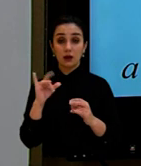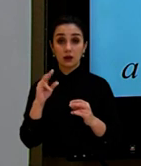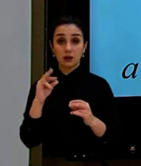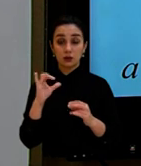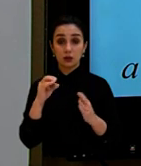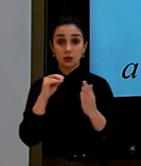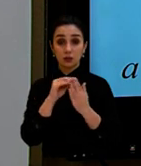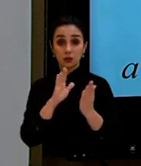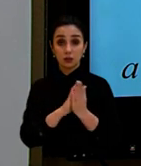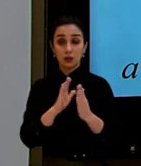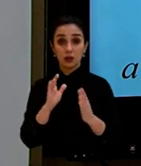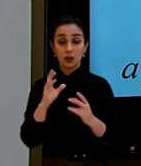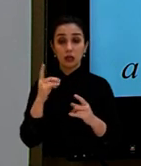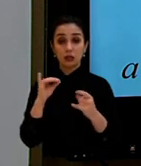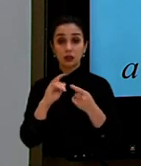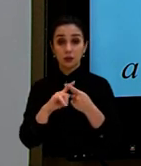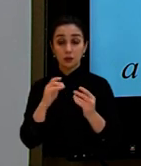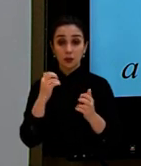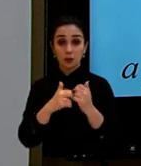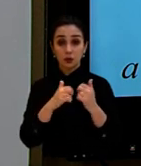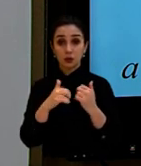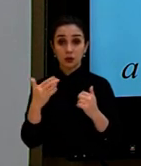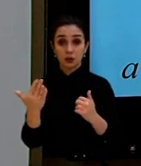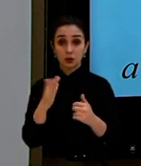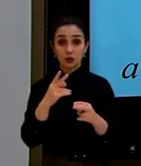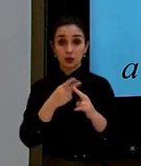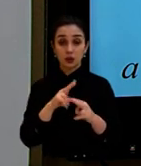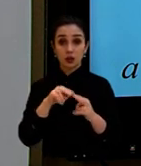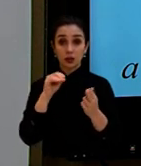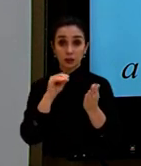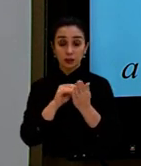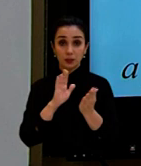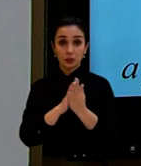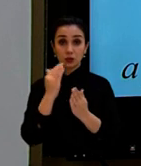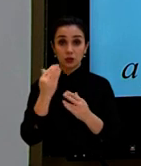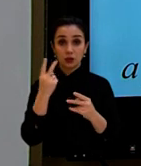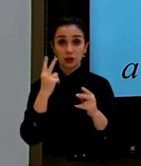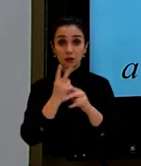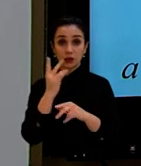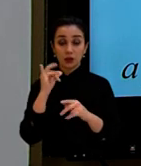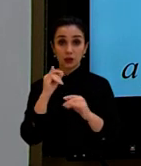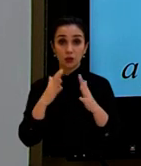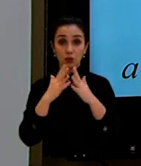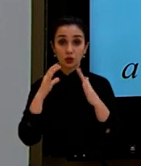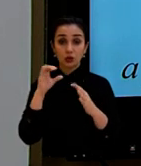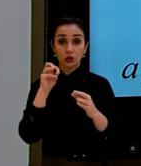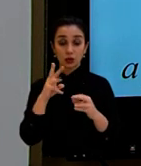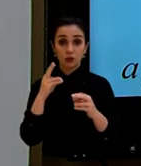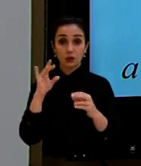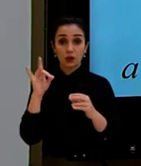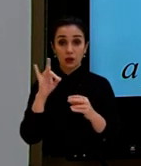радиус вписанной окружности. Связь между радиусами. Радиус описанной окружности в 2 раза больше, чем